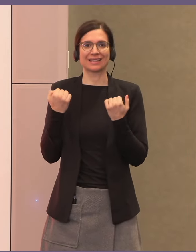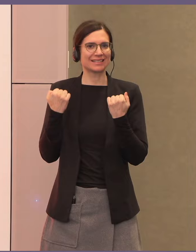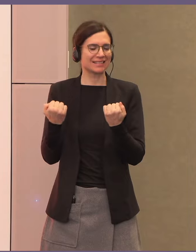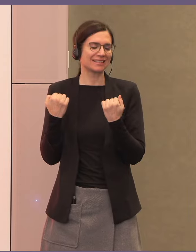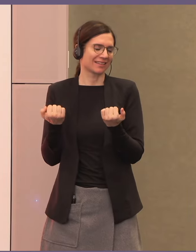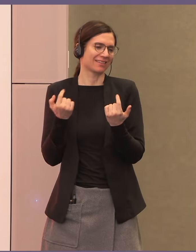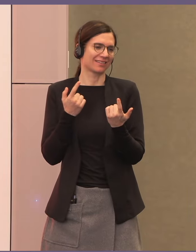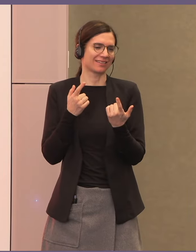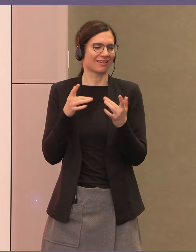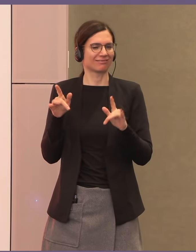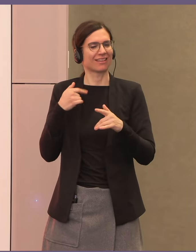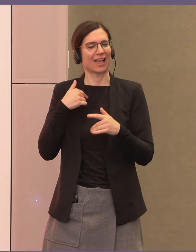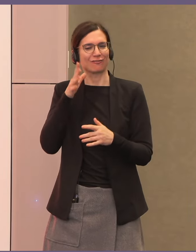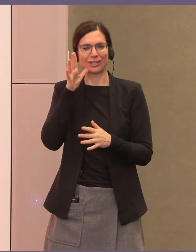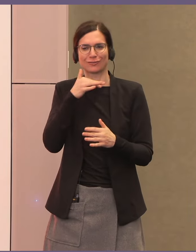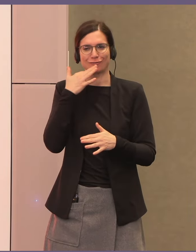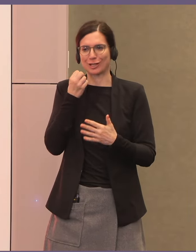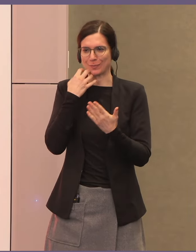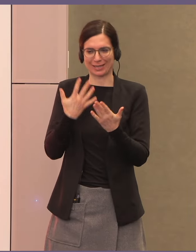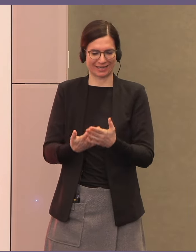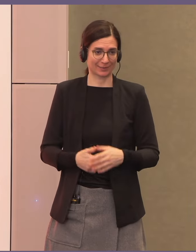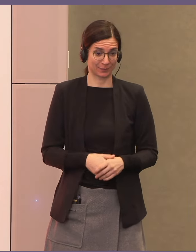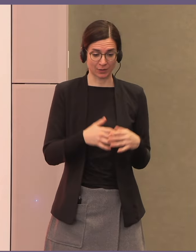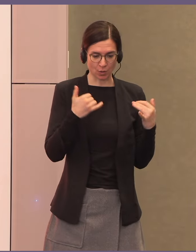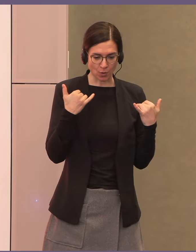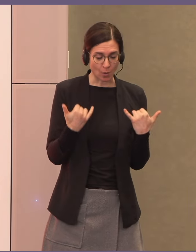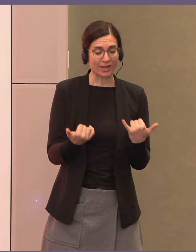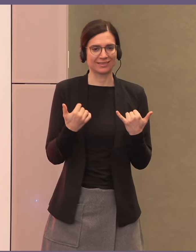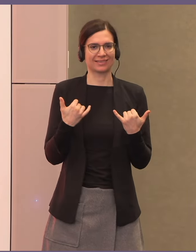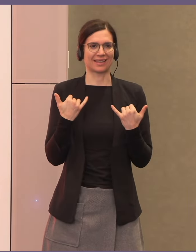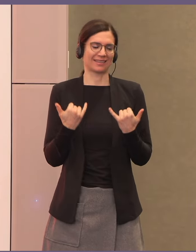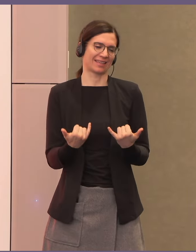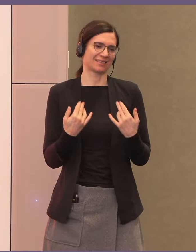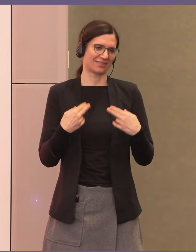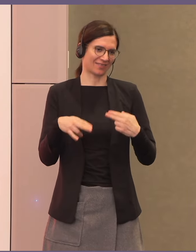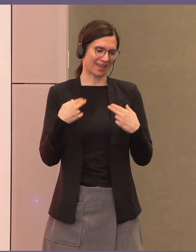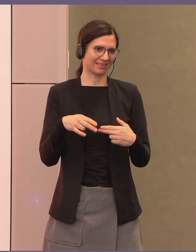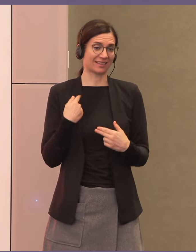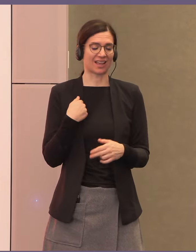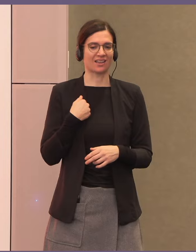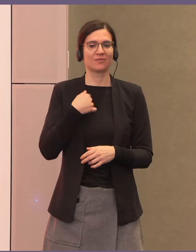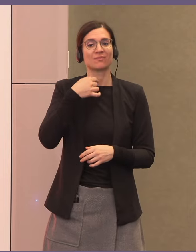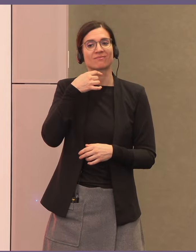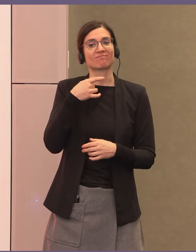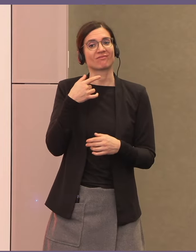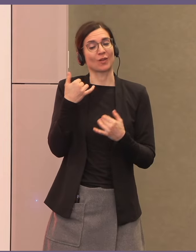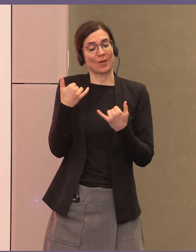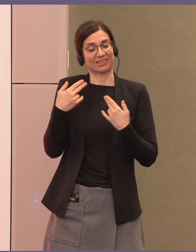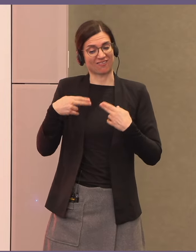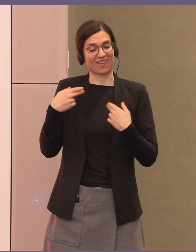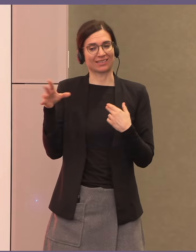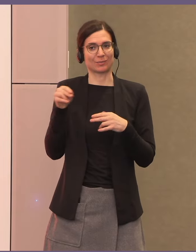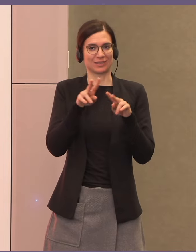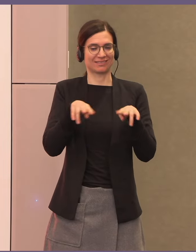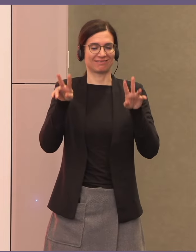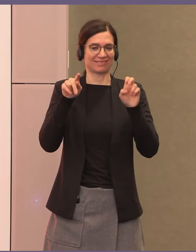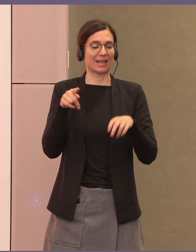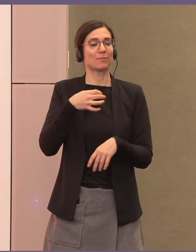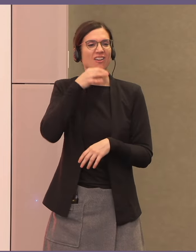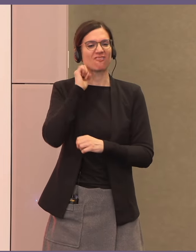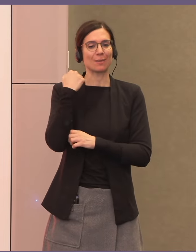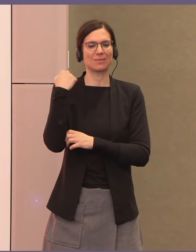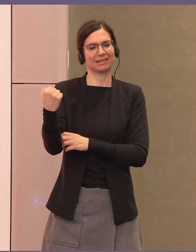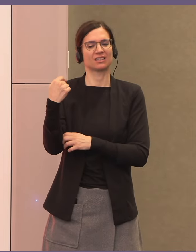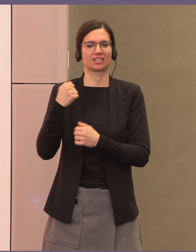Tagesordnung steht. Bei uns auf der Tagesordnung steht unverändert der feministische Kampf um Teilhabe an